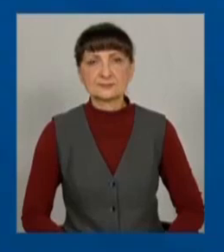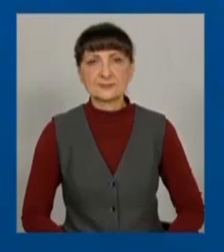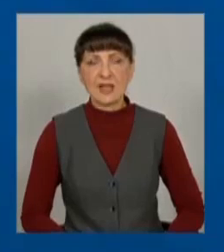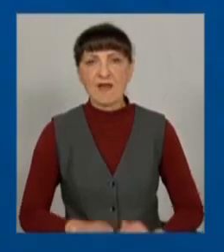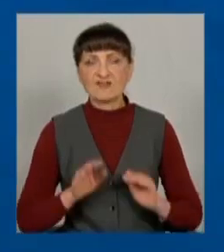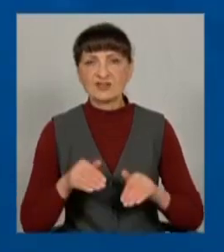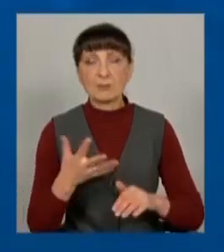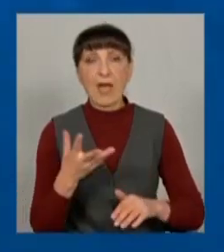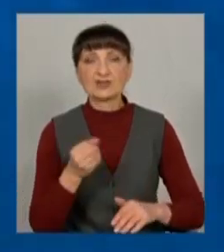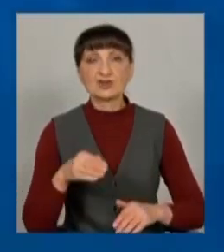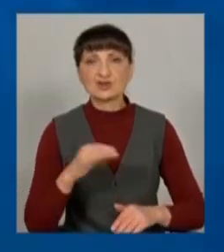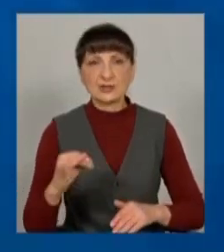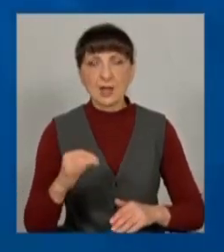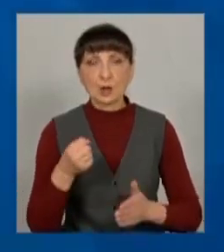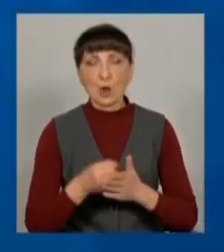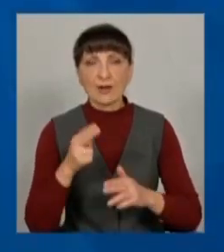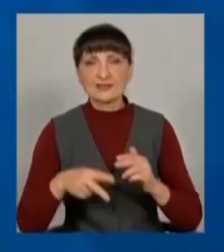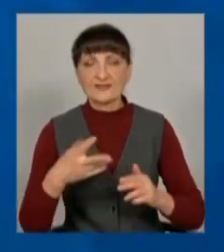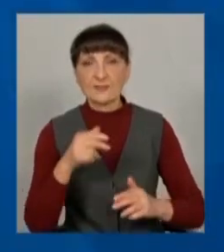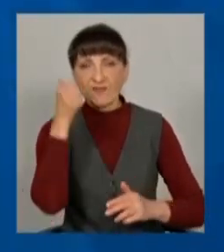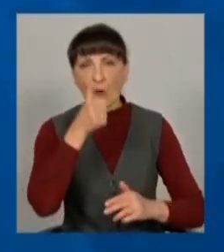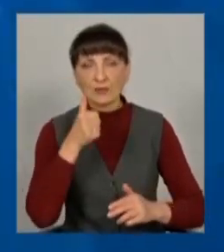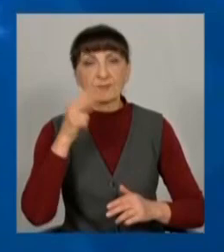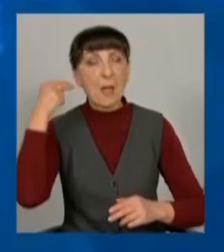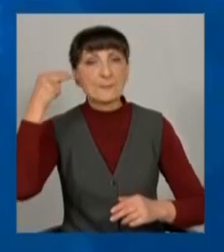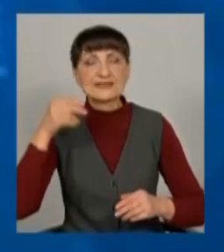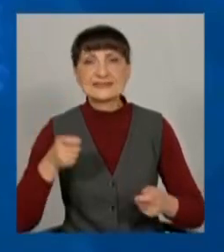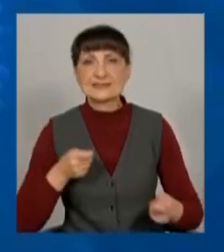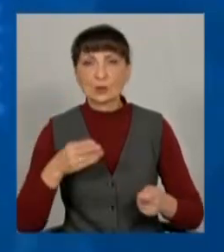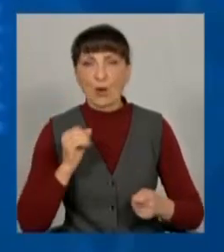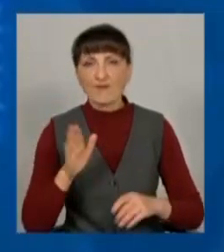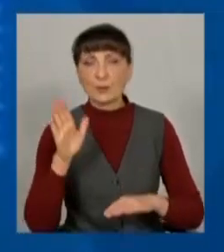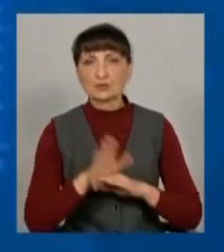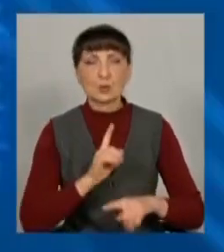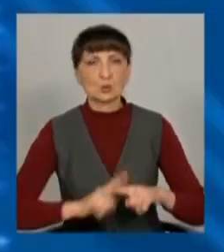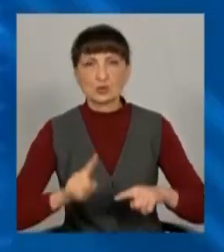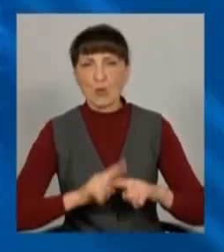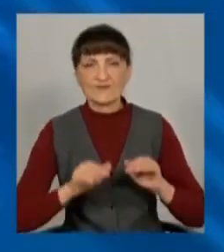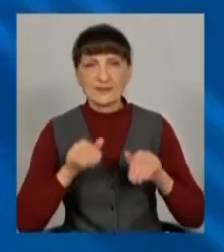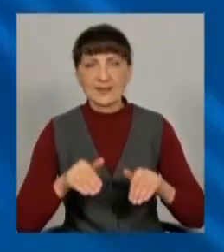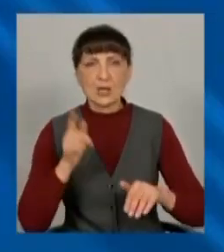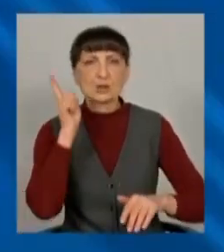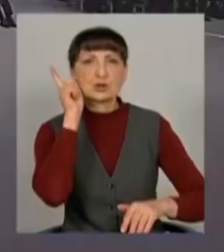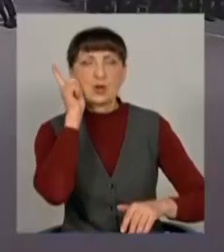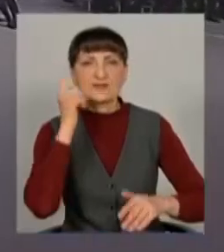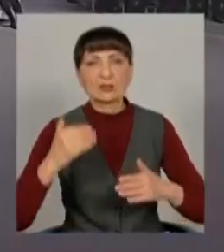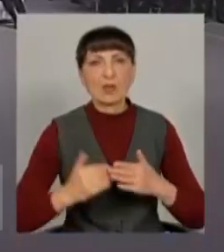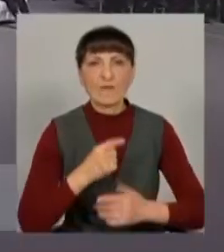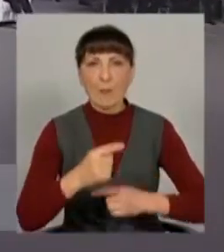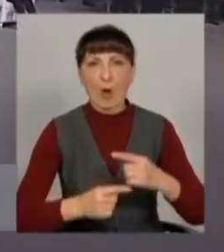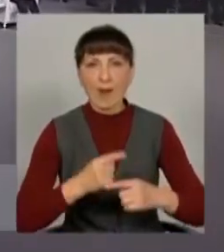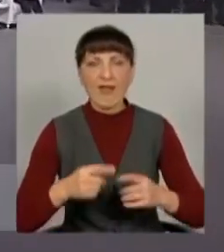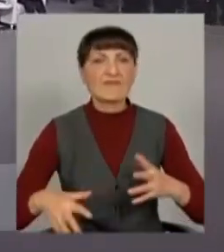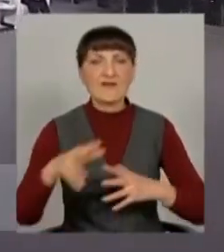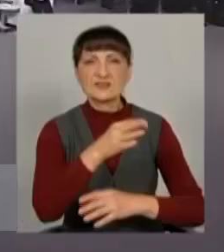внедрить 5G в Казахстане до конца 2025 года президент Касам жумар токаев поручил ускорить внедрение сотовой связи нового поколения